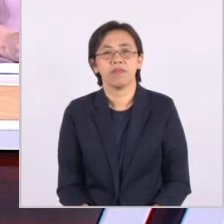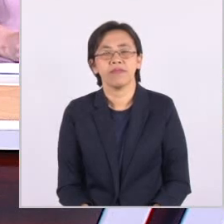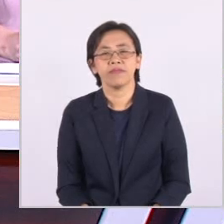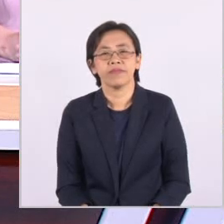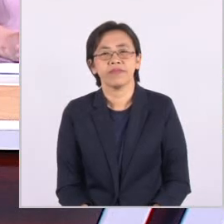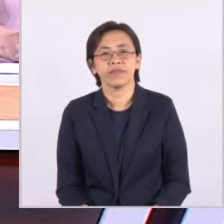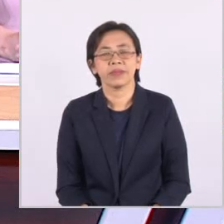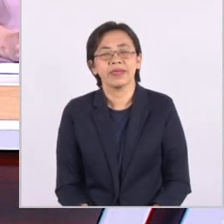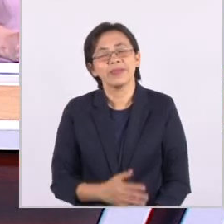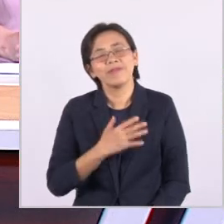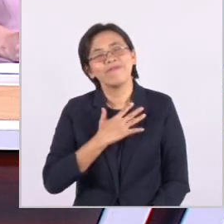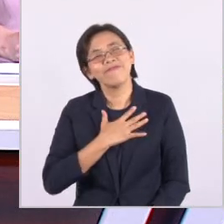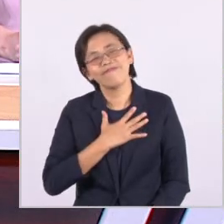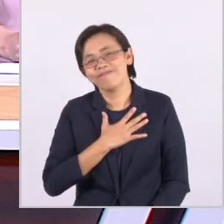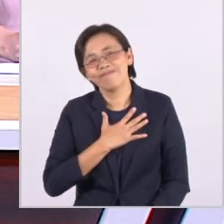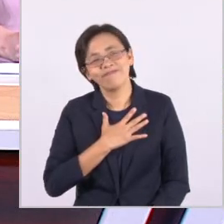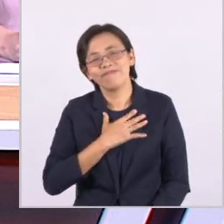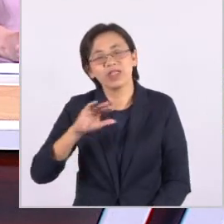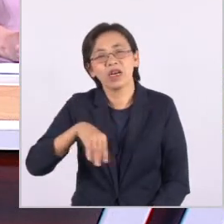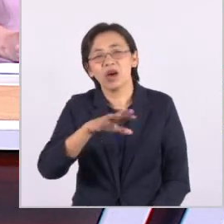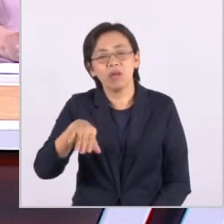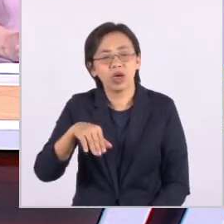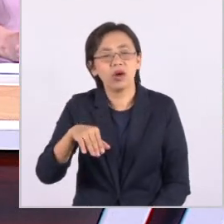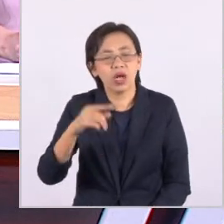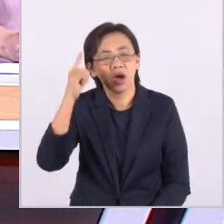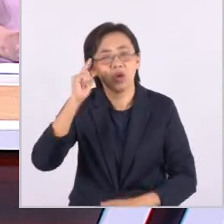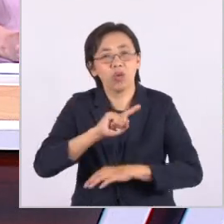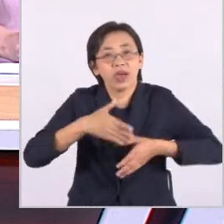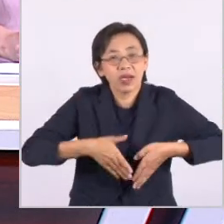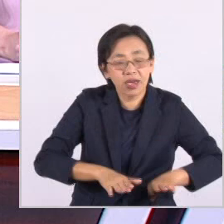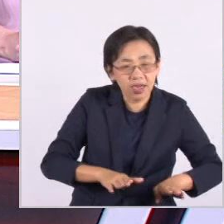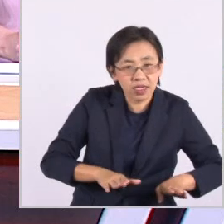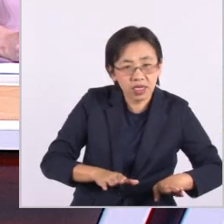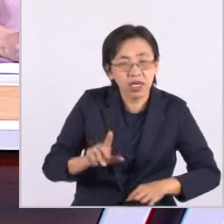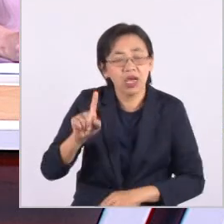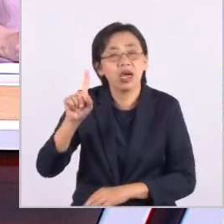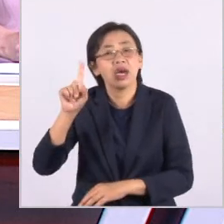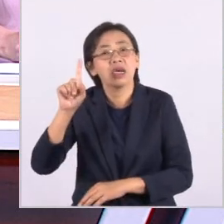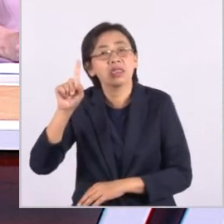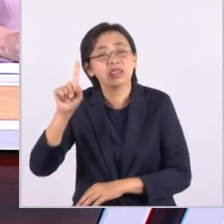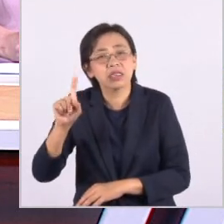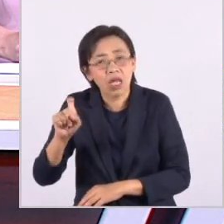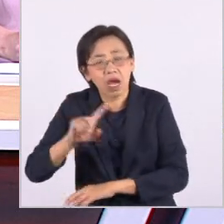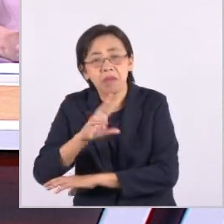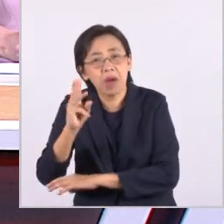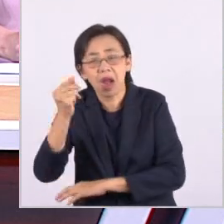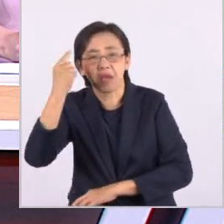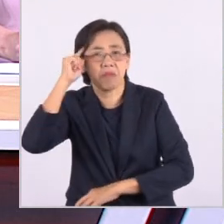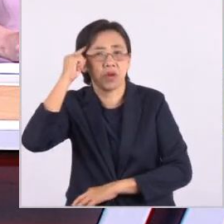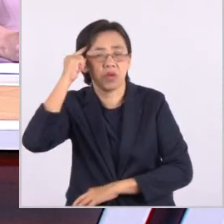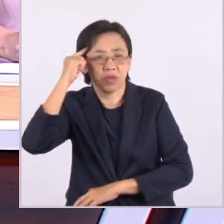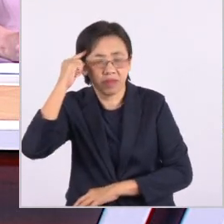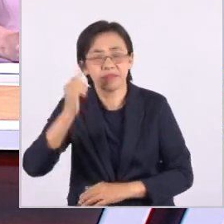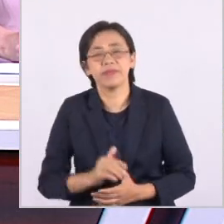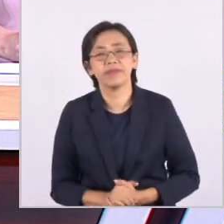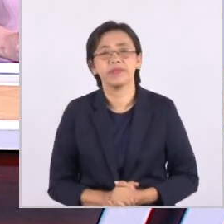เรื่องซึ้งค่ะเราเนี่ยไม่รู้หรอกคือเรารู้วันเกิดแต่เราไม่รู้หรอกว่าเมื่อไหร่เราจะถึงวาระสุดท้ายของชีวิตหมายถึงว่าจะจาก